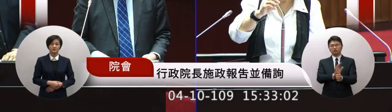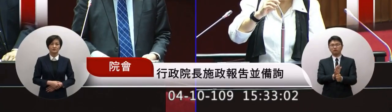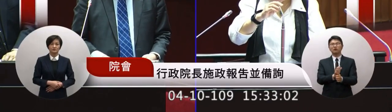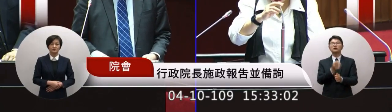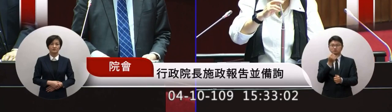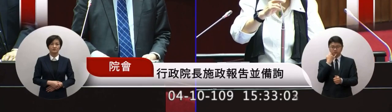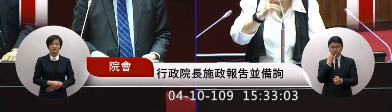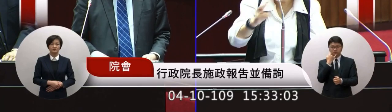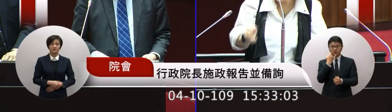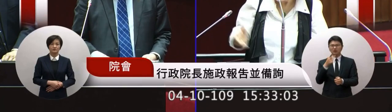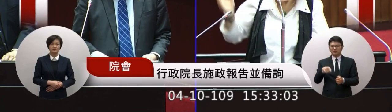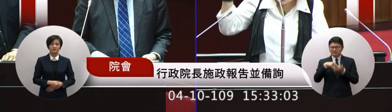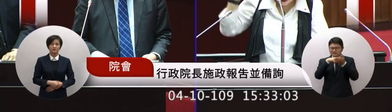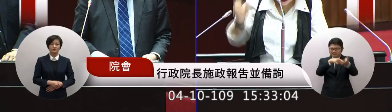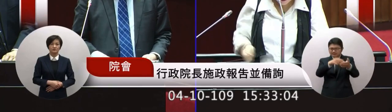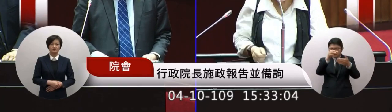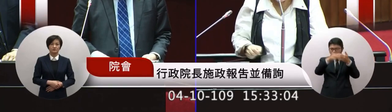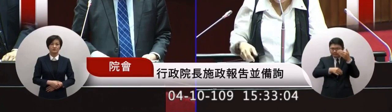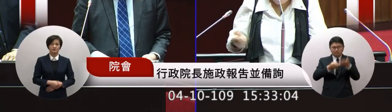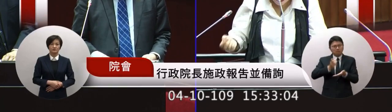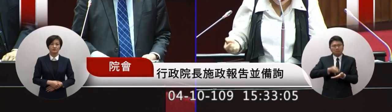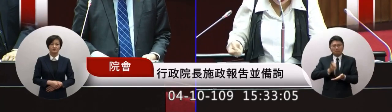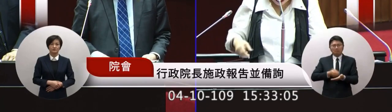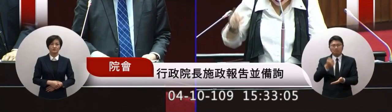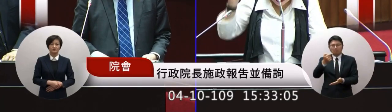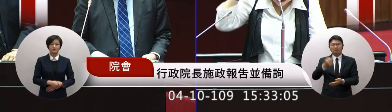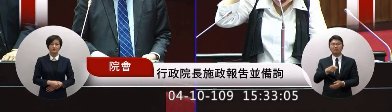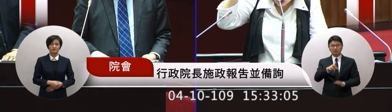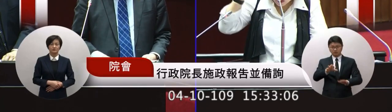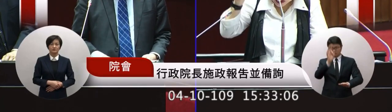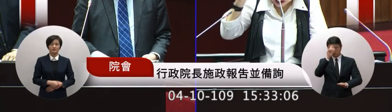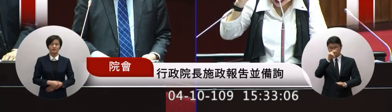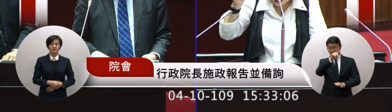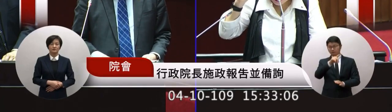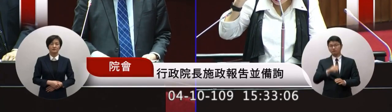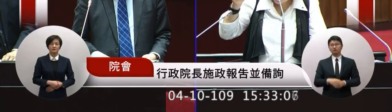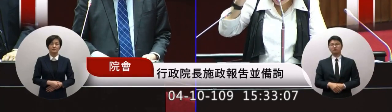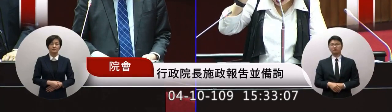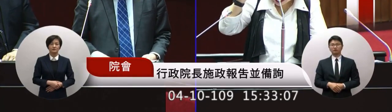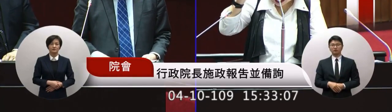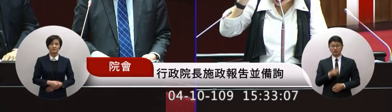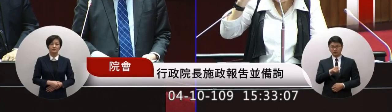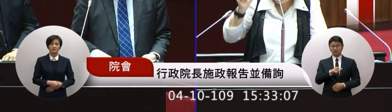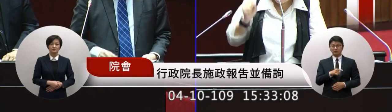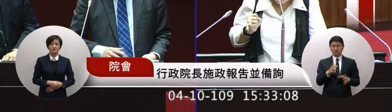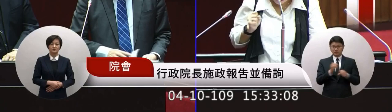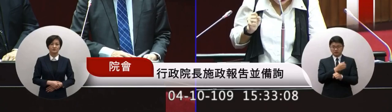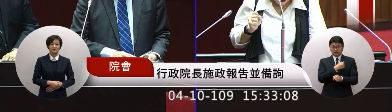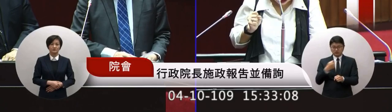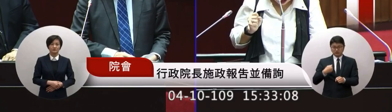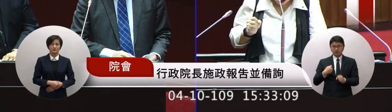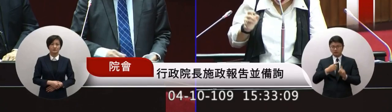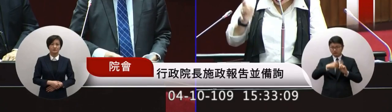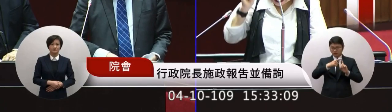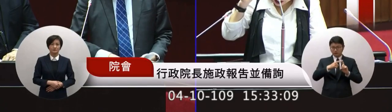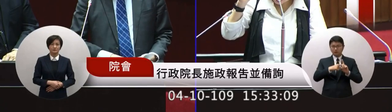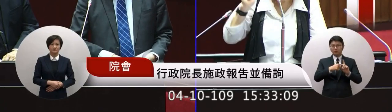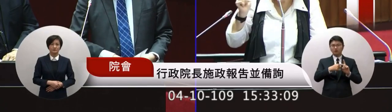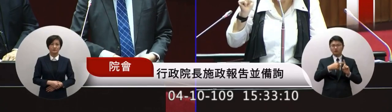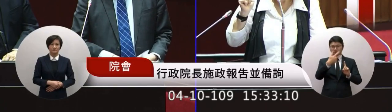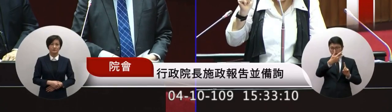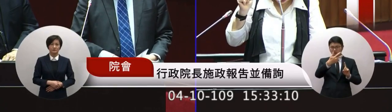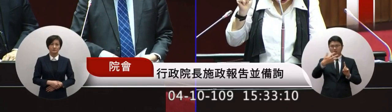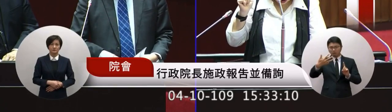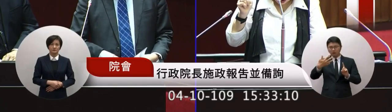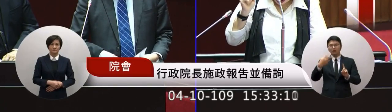的标准定得很高，各位可以看到我准备的，它是照顾失能者的程度要7到8级哈，而且要独